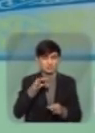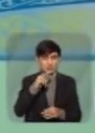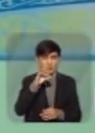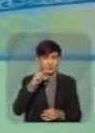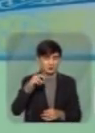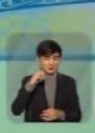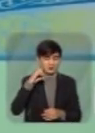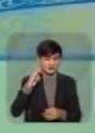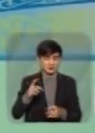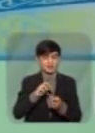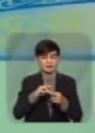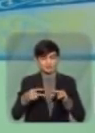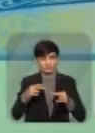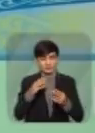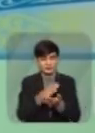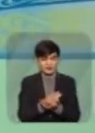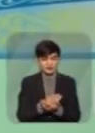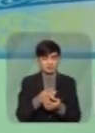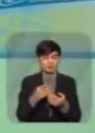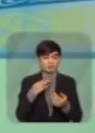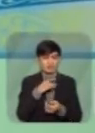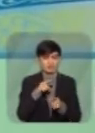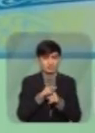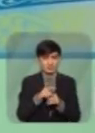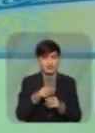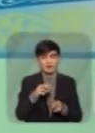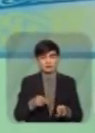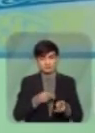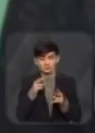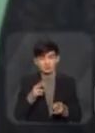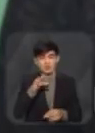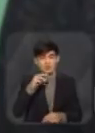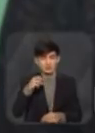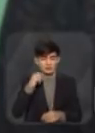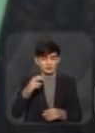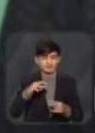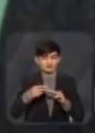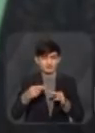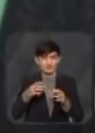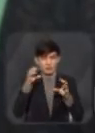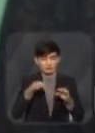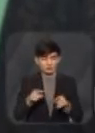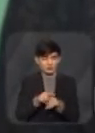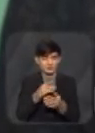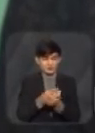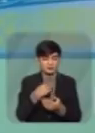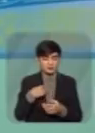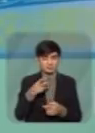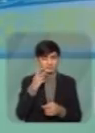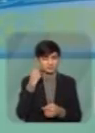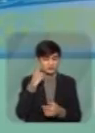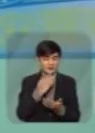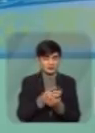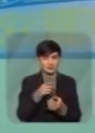отырсаңыздар, өзгерістер еніп отыр. Қылмыстық кодекстерге өзгерістер енгізілу барысында қазір. Мына әсіресе